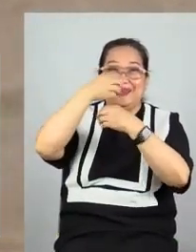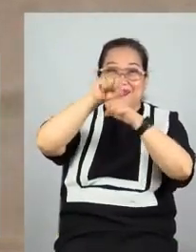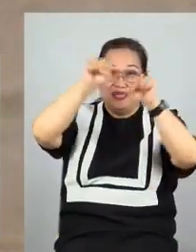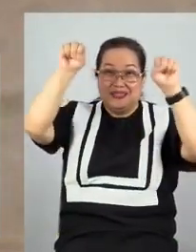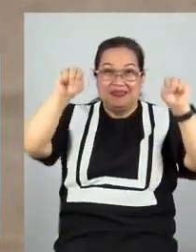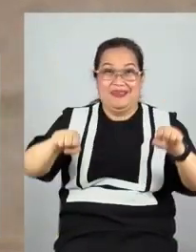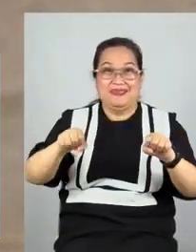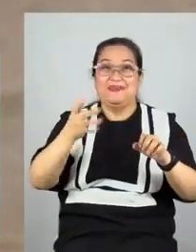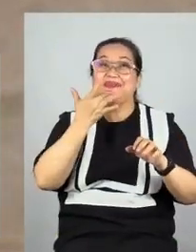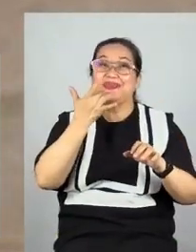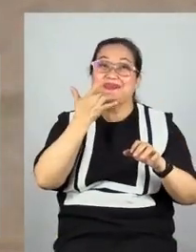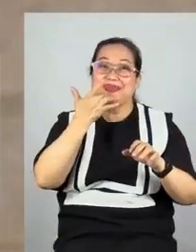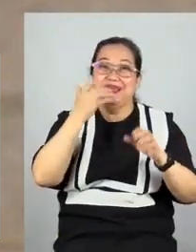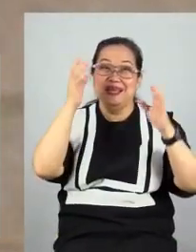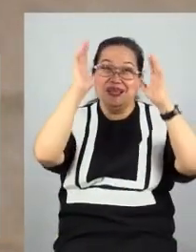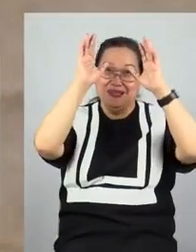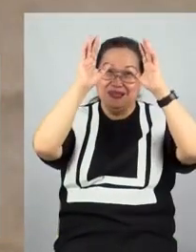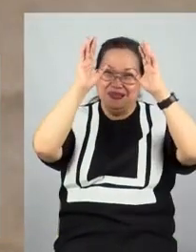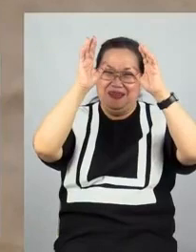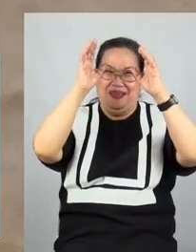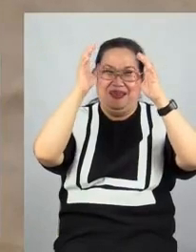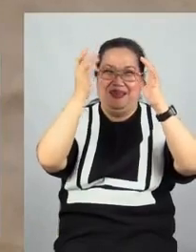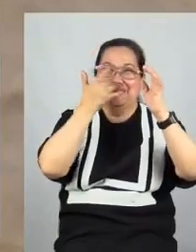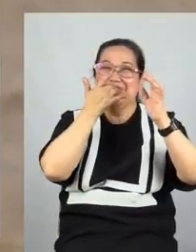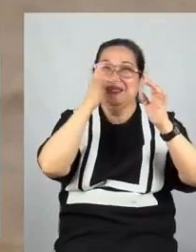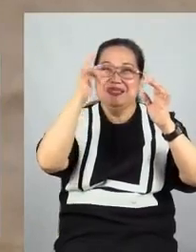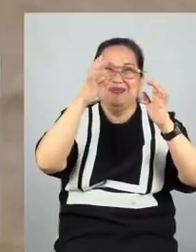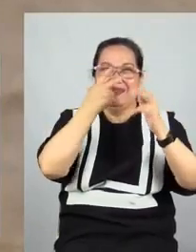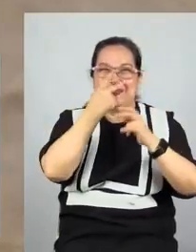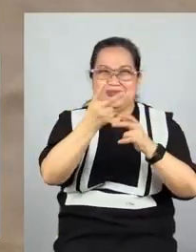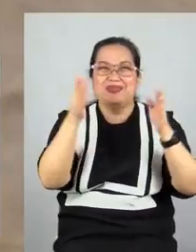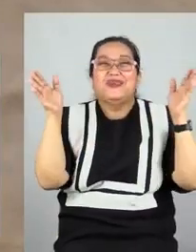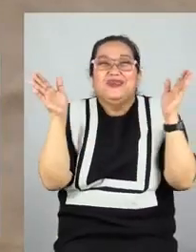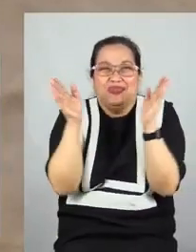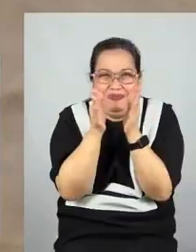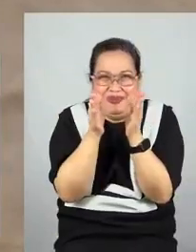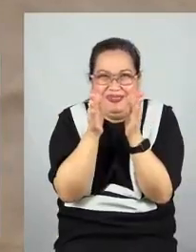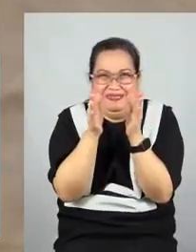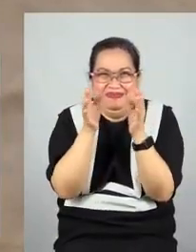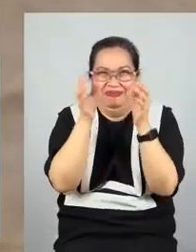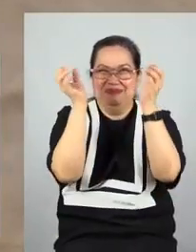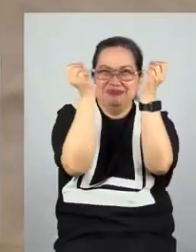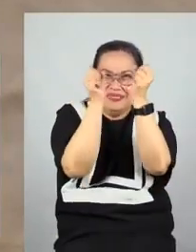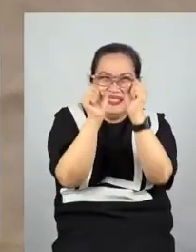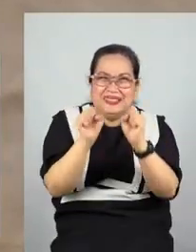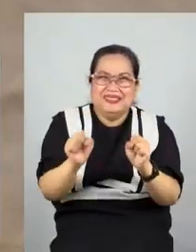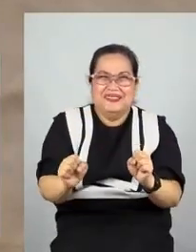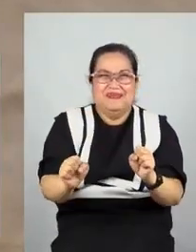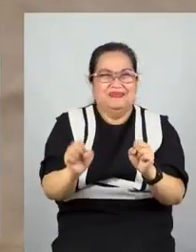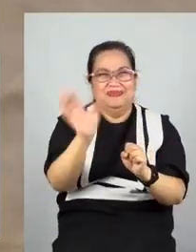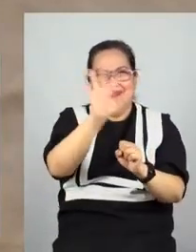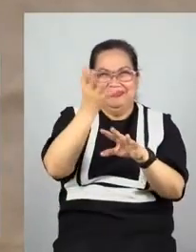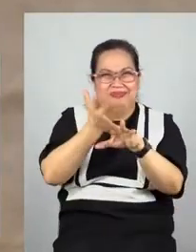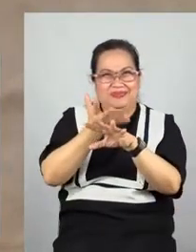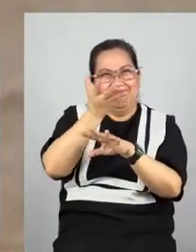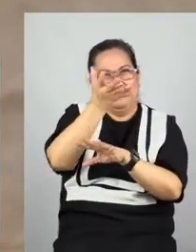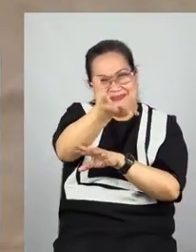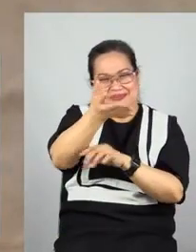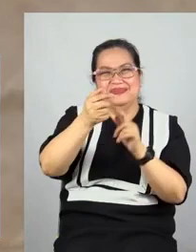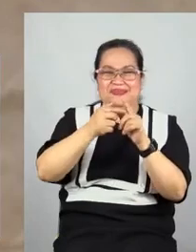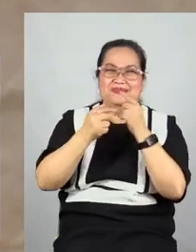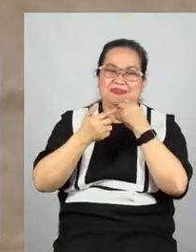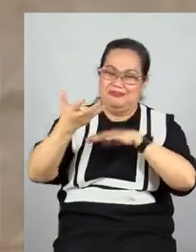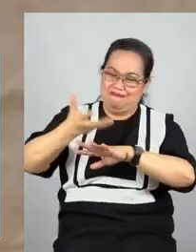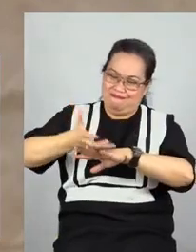Paborito ko po yung salamin dyan dahil sa salamin na yan, mukha po akong payat. Pero wala po akong niloloko kundi ang sarili ko.